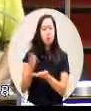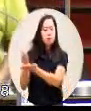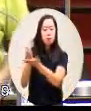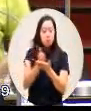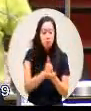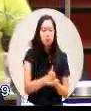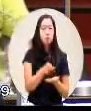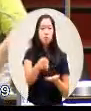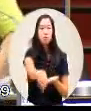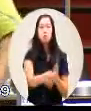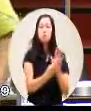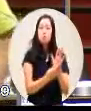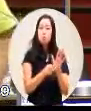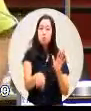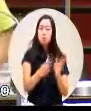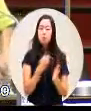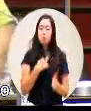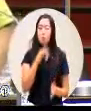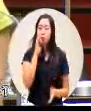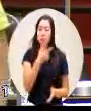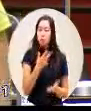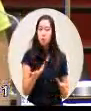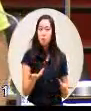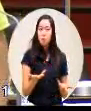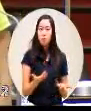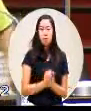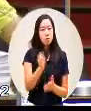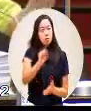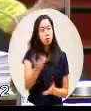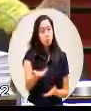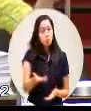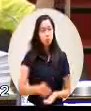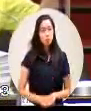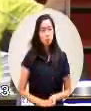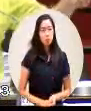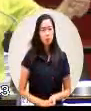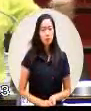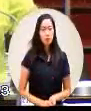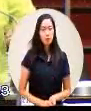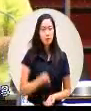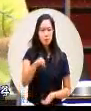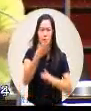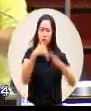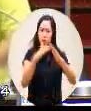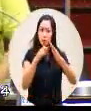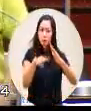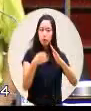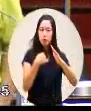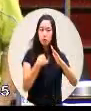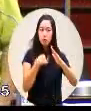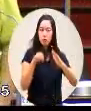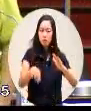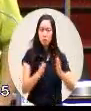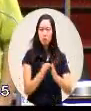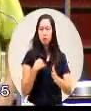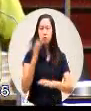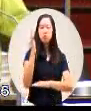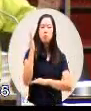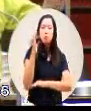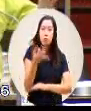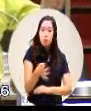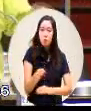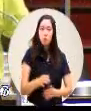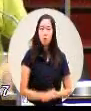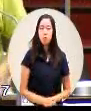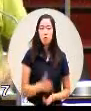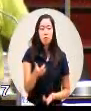来说明，难道有错吗？没晒吗？这好事，咱的公善呢，未